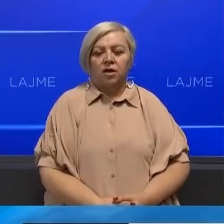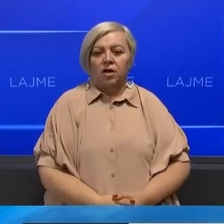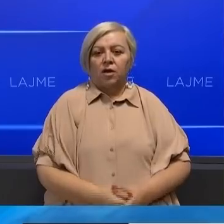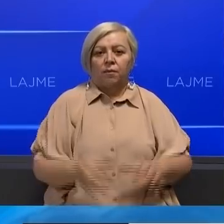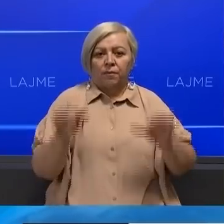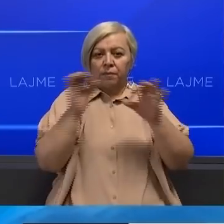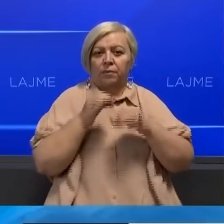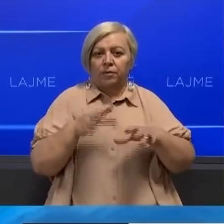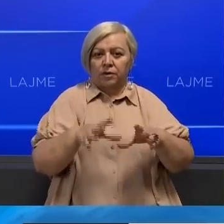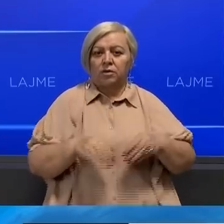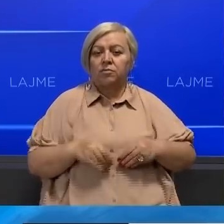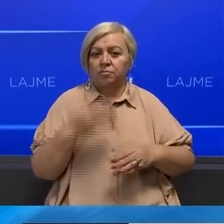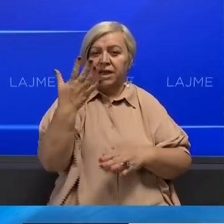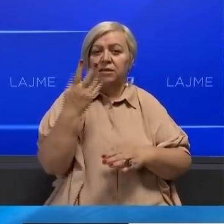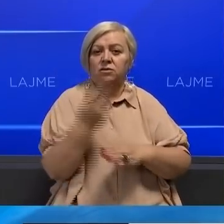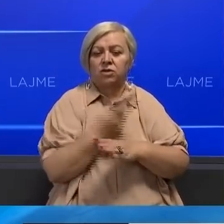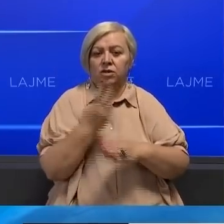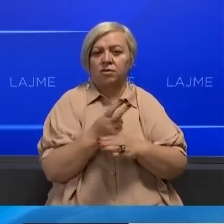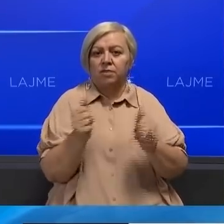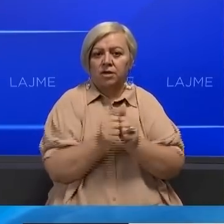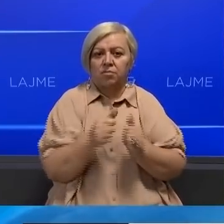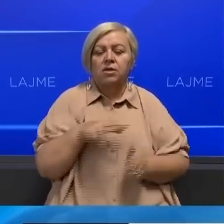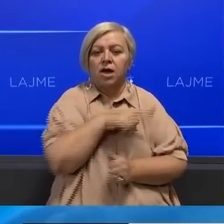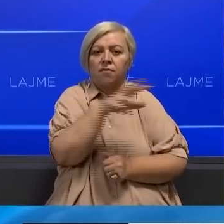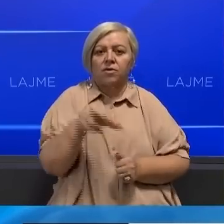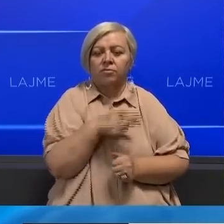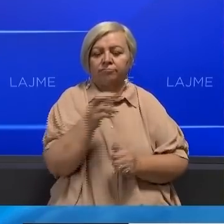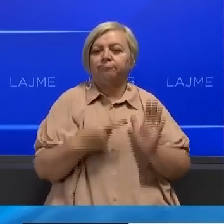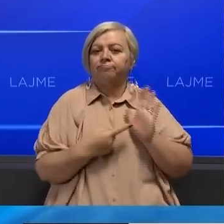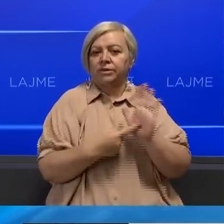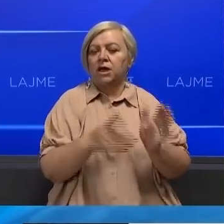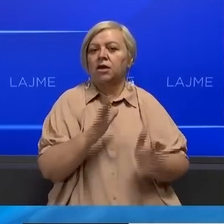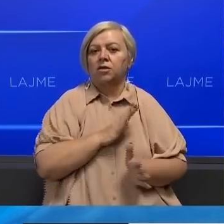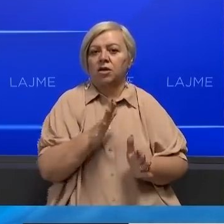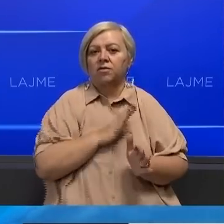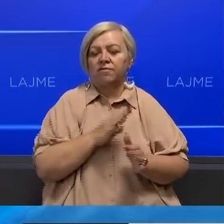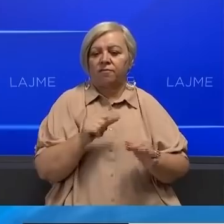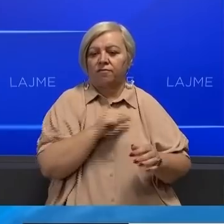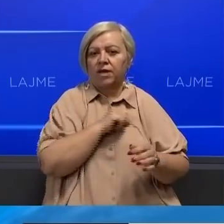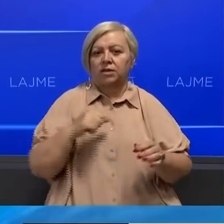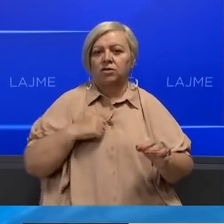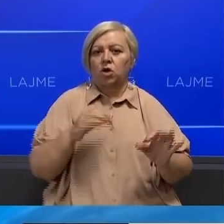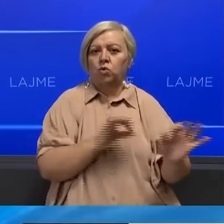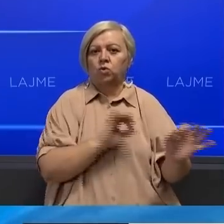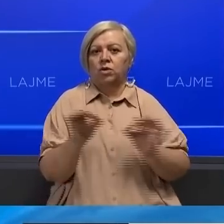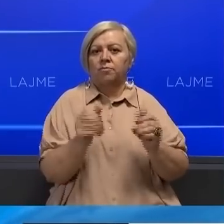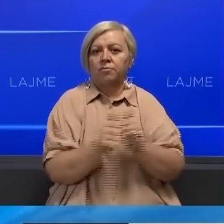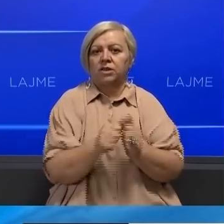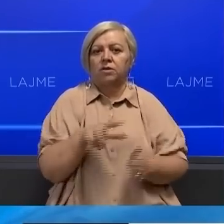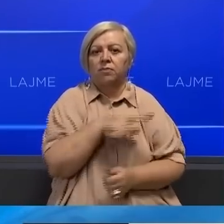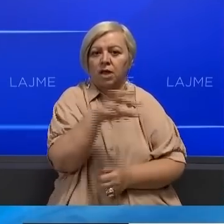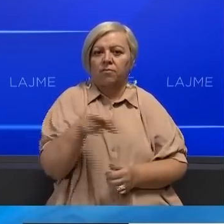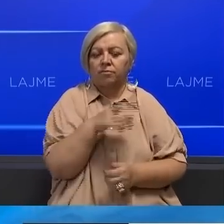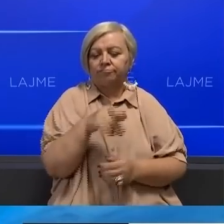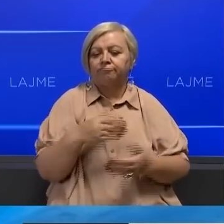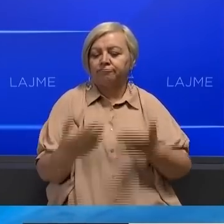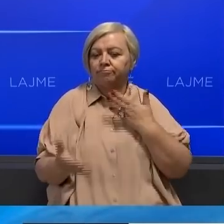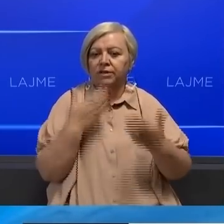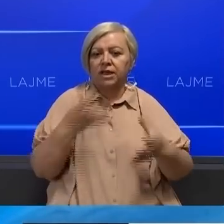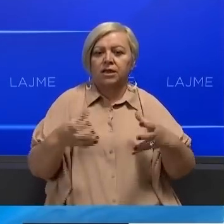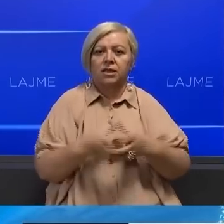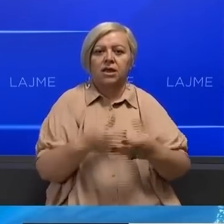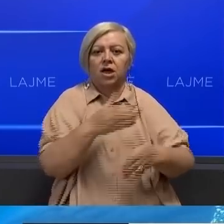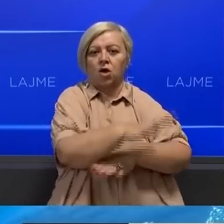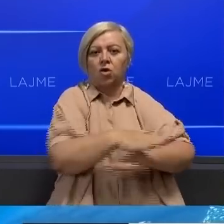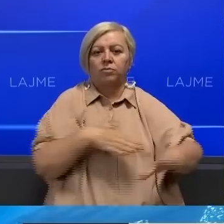Mosnjohja e Kosovës nga 5 vende të Bashkimit Evropian paraqet rrezik për vetë sigurinë e Unionit. Kështu u tha në mbledhjen e